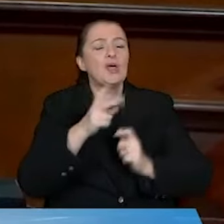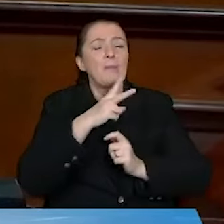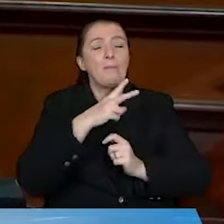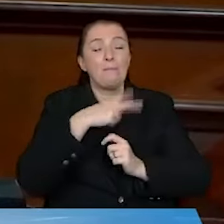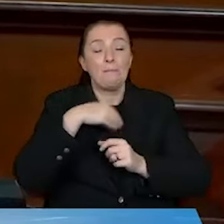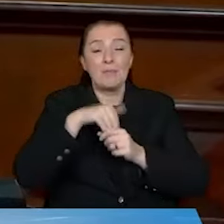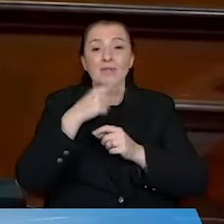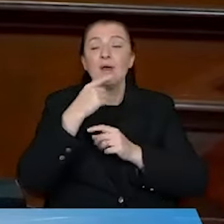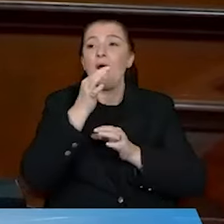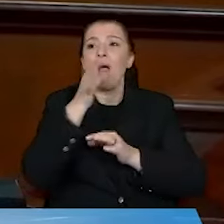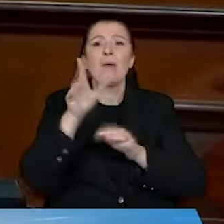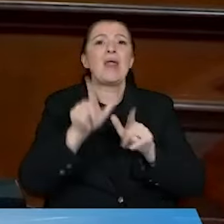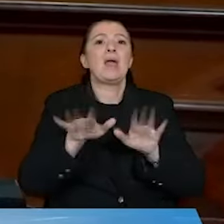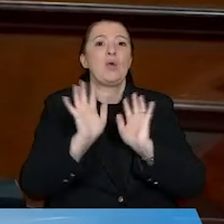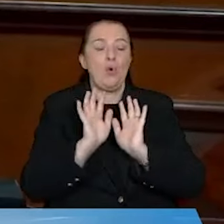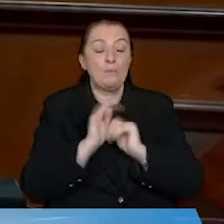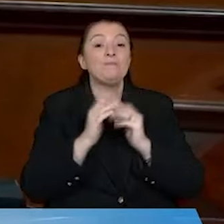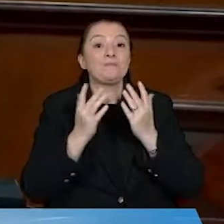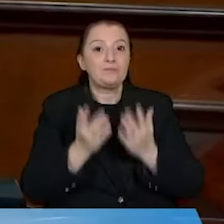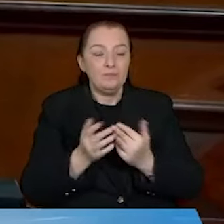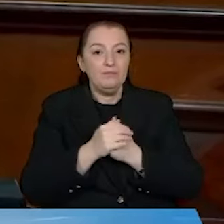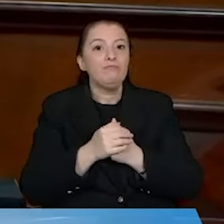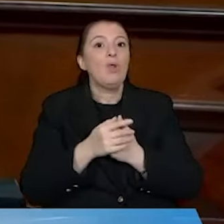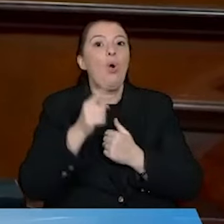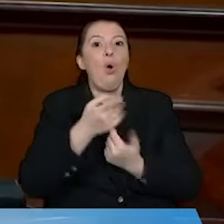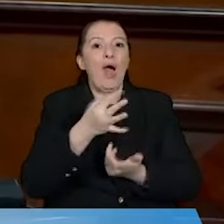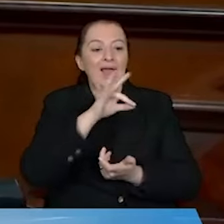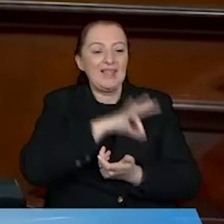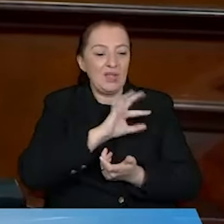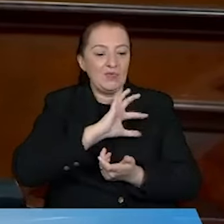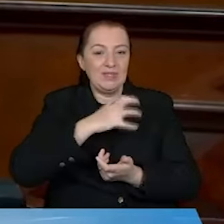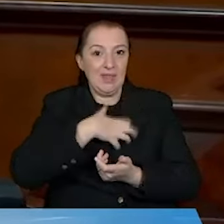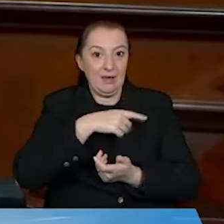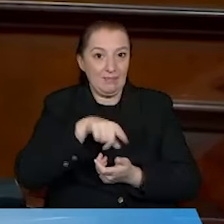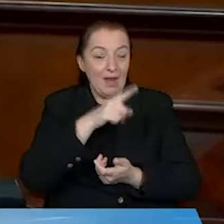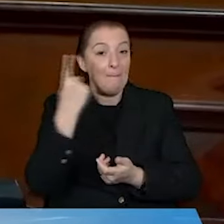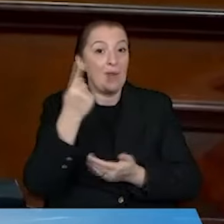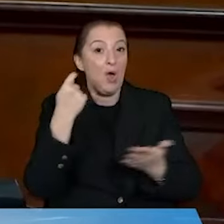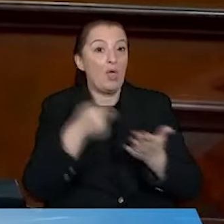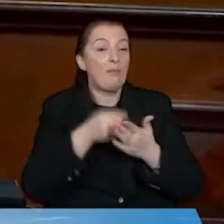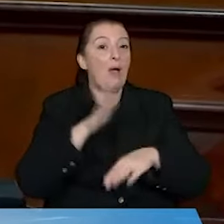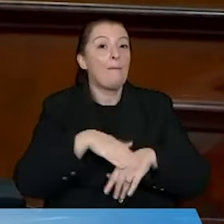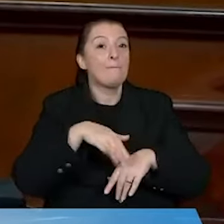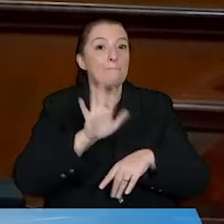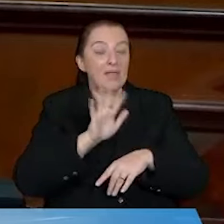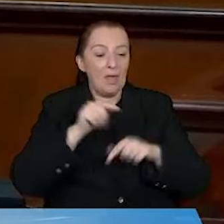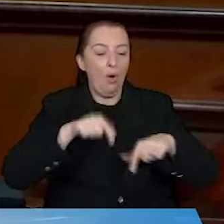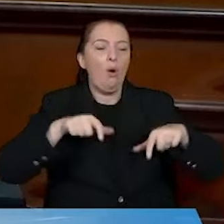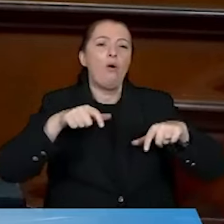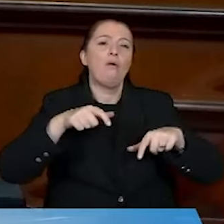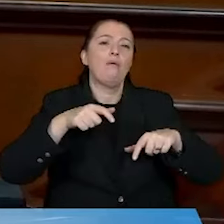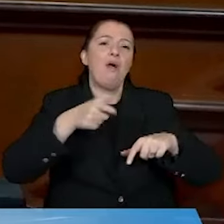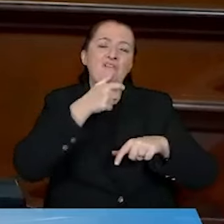yok. Yani hukuki bir dayanak olmaksızın tasarruf ve mülkiyet sahiplerine herhangi bir ödeme yapmadan tesisler